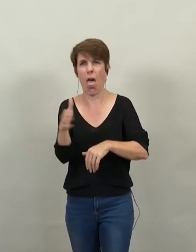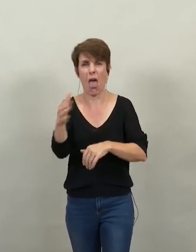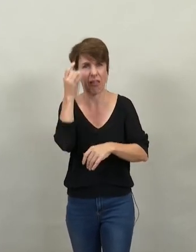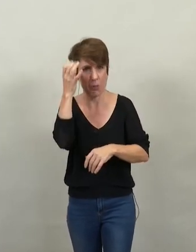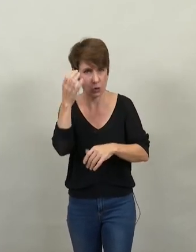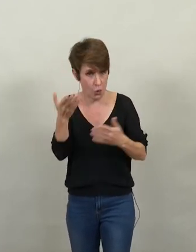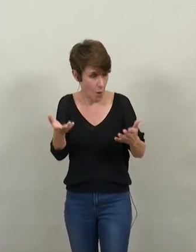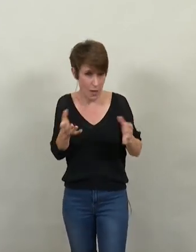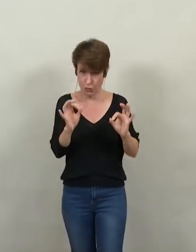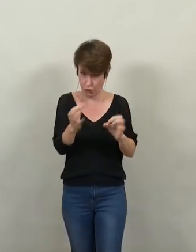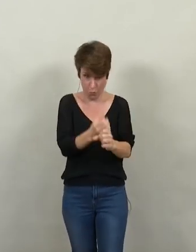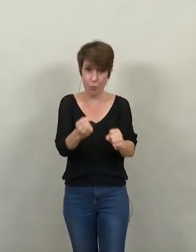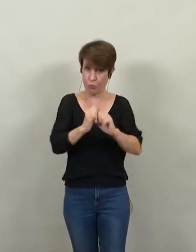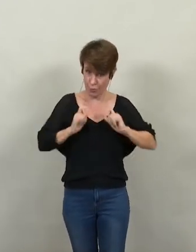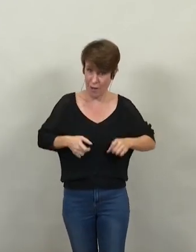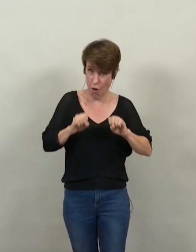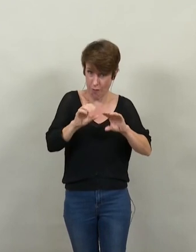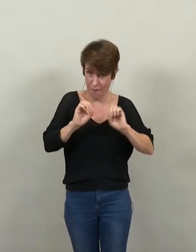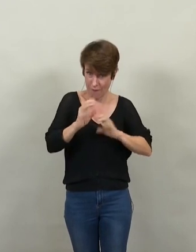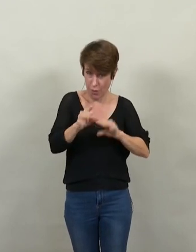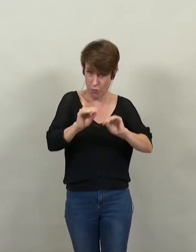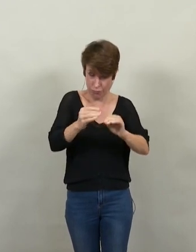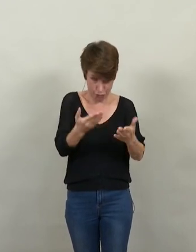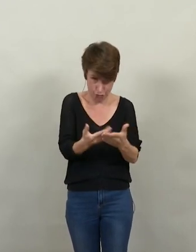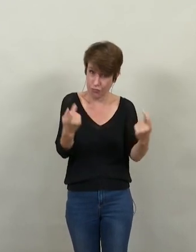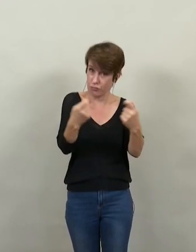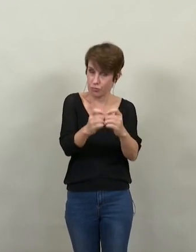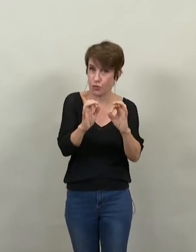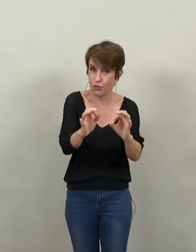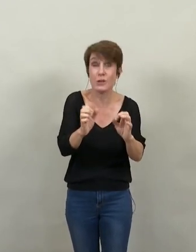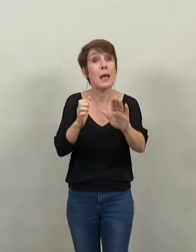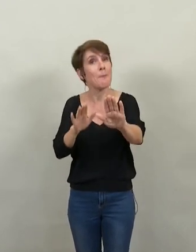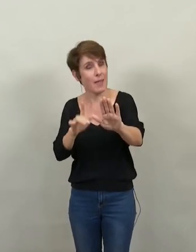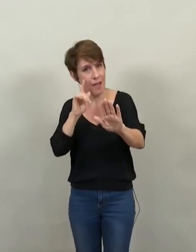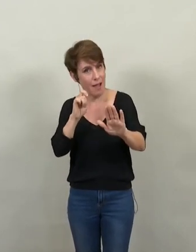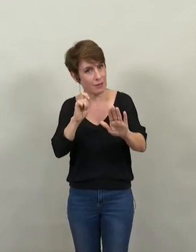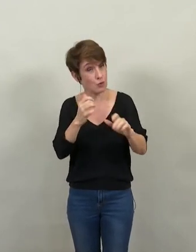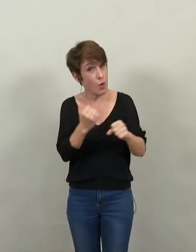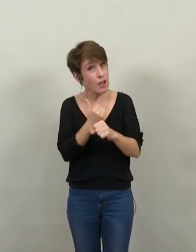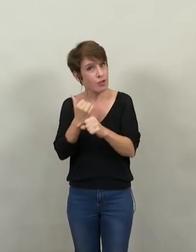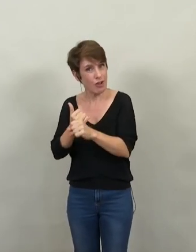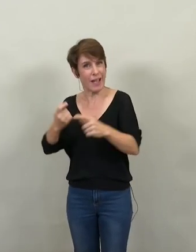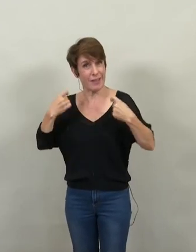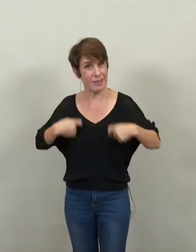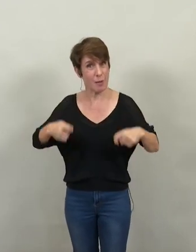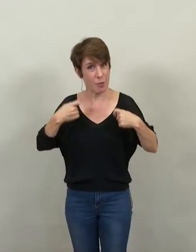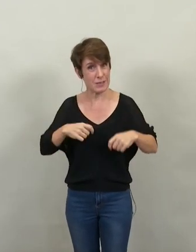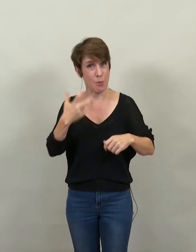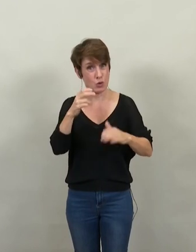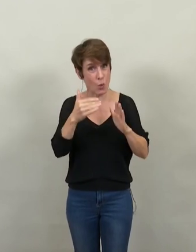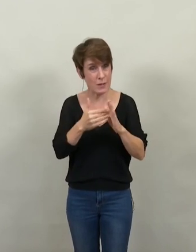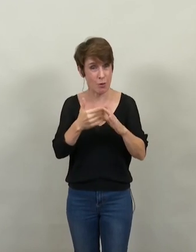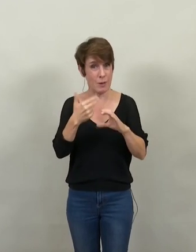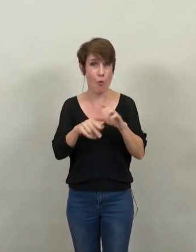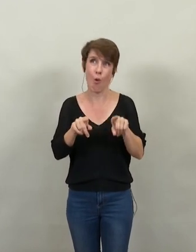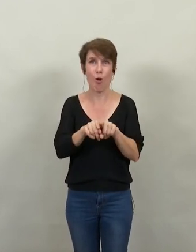réponse pour autant on restera vigilant parce que il s'agirait pas de mettre 300000 € par par an dans quelque chose qui resterait un outil de com